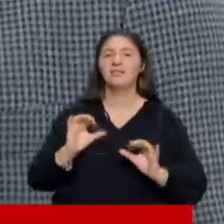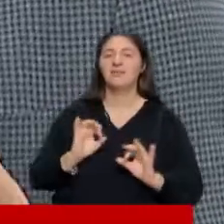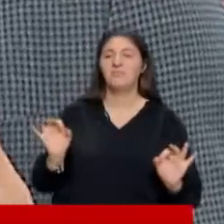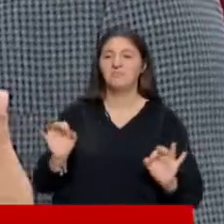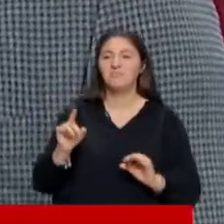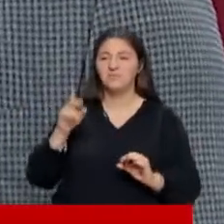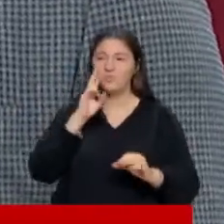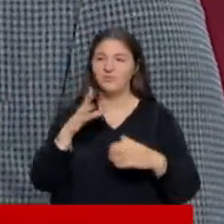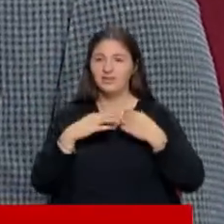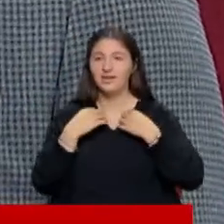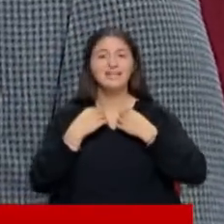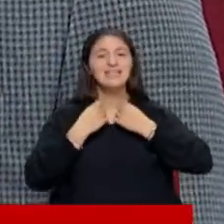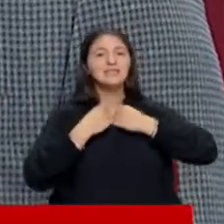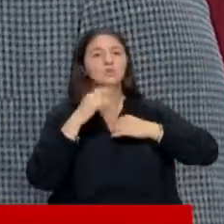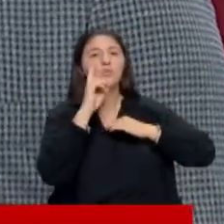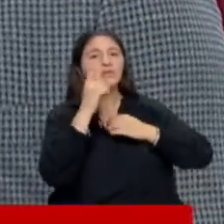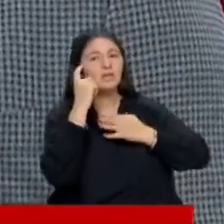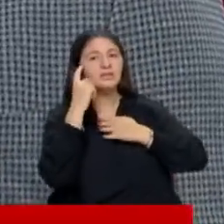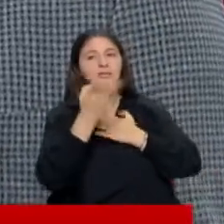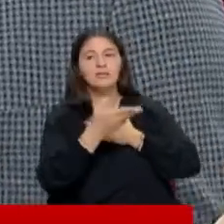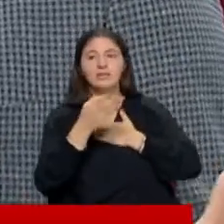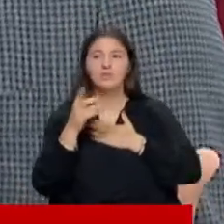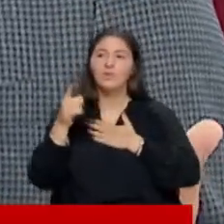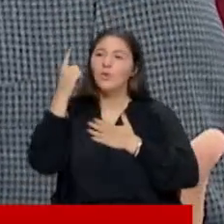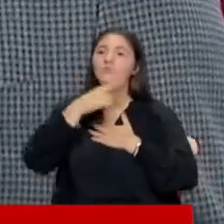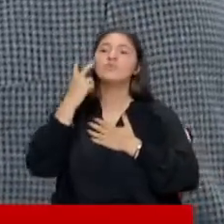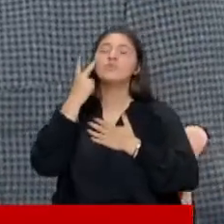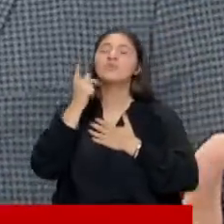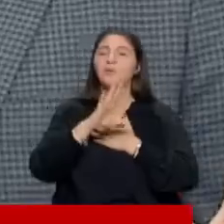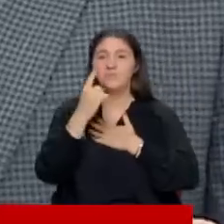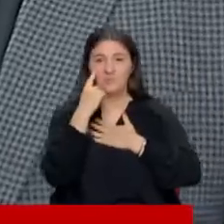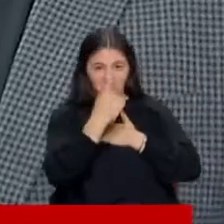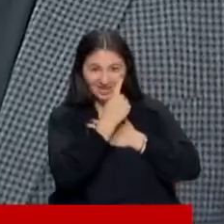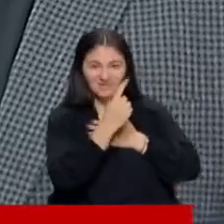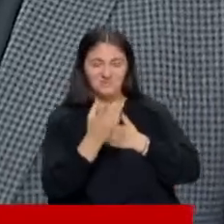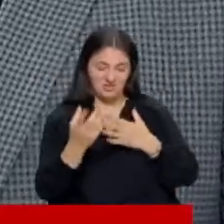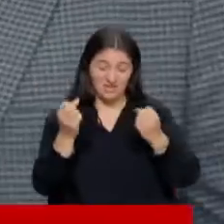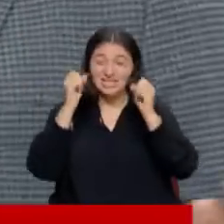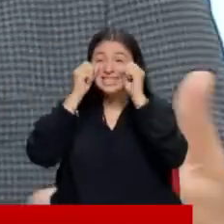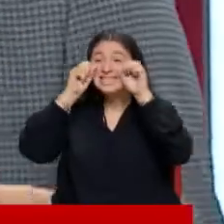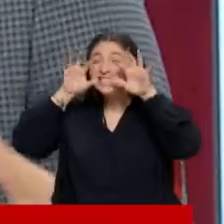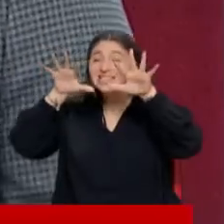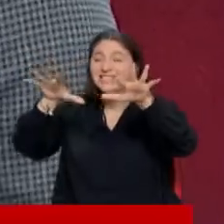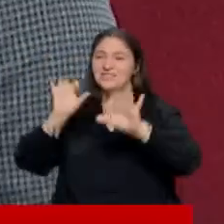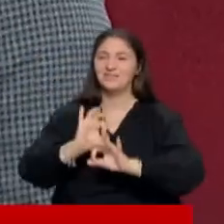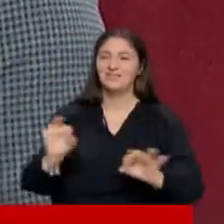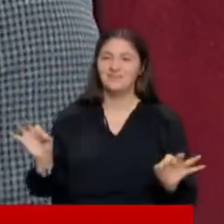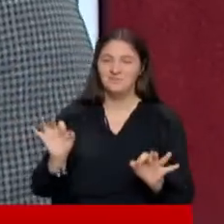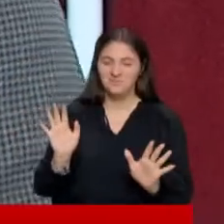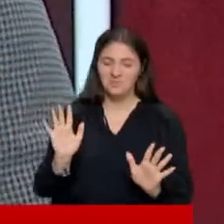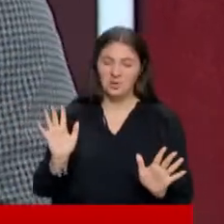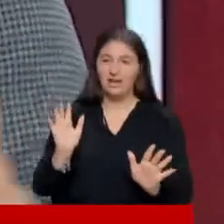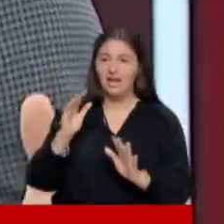ya yani Nasıl tanıdım o yüzü tanımlama gözlerinden mi işte Işıl ışıltılı bir şekilde böyle